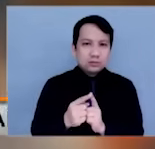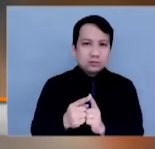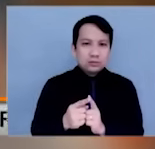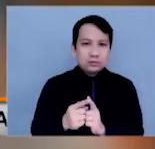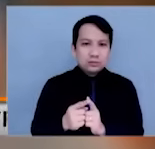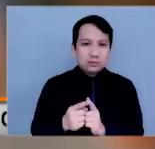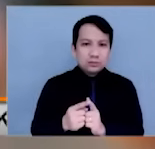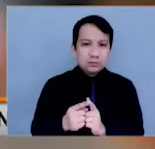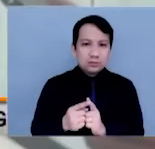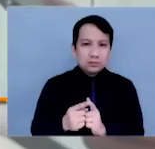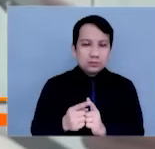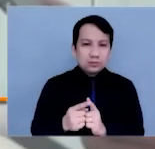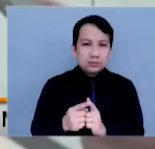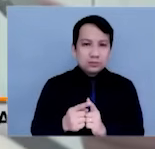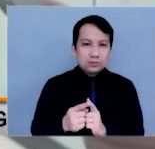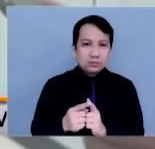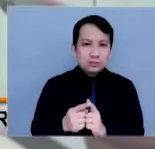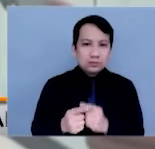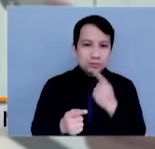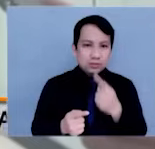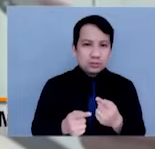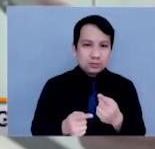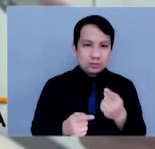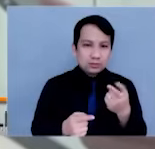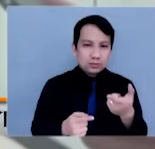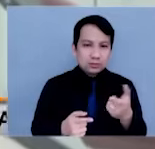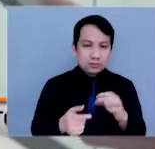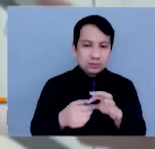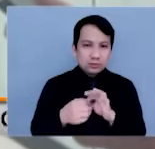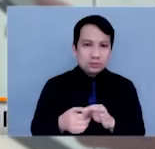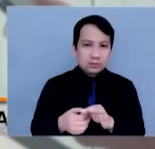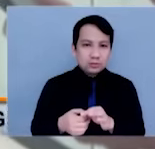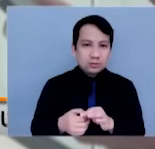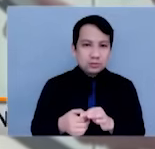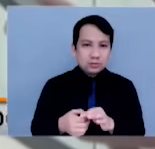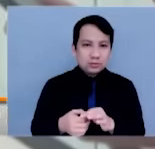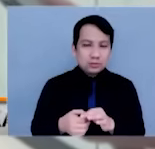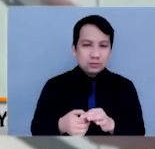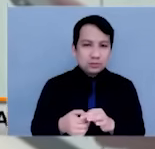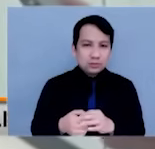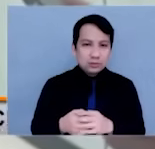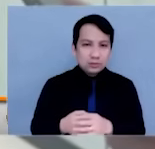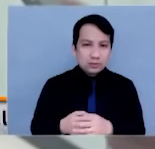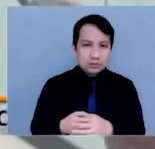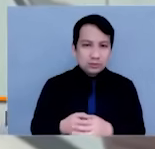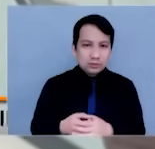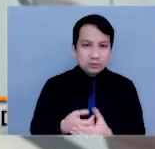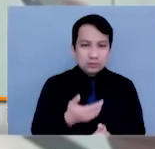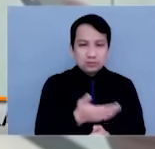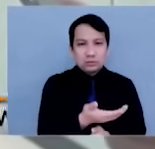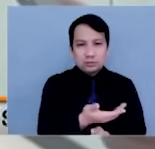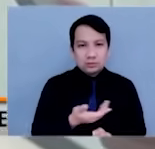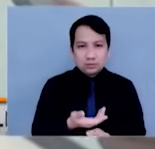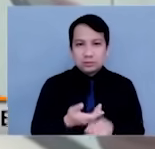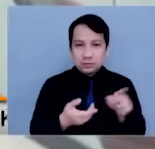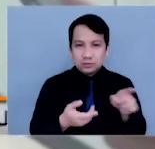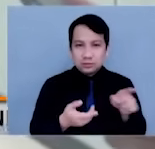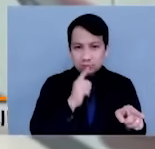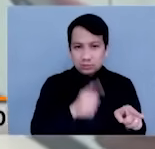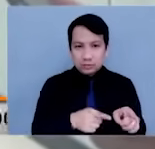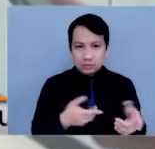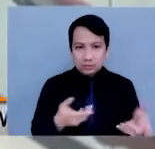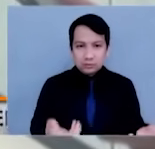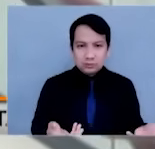May dekret ako. Sabi niya, sen, ako po yung ganito. Kaya, oo, ikaw nga yan. Sabi ko gano'n. So, ganun lang